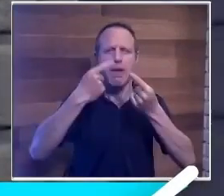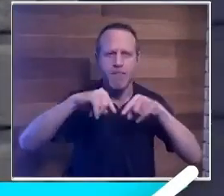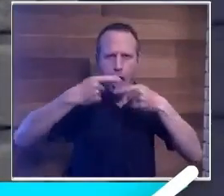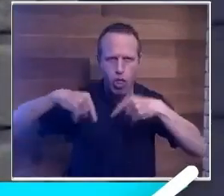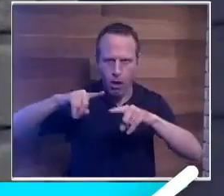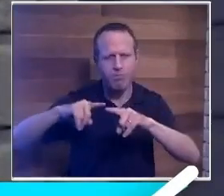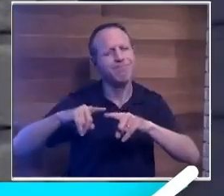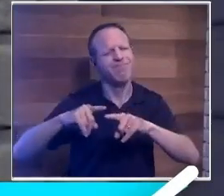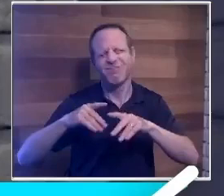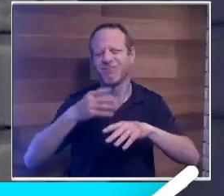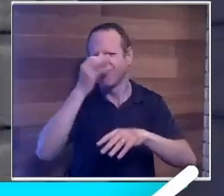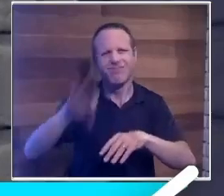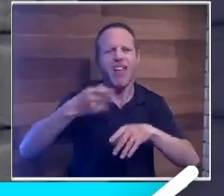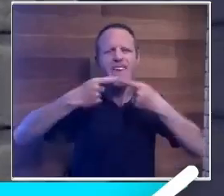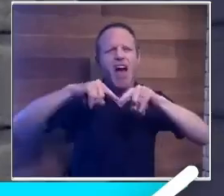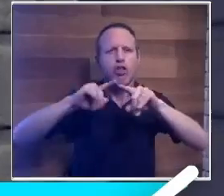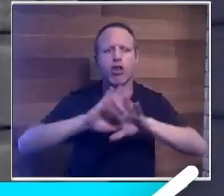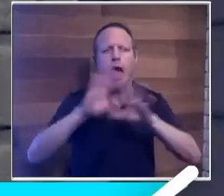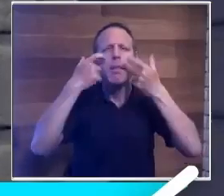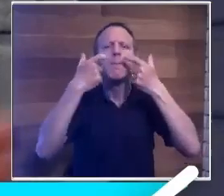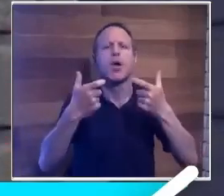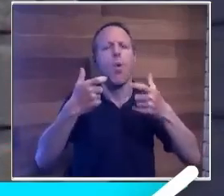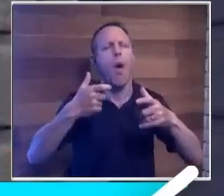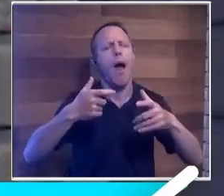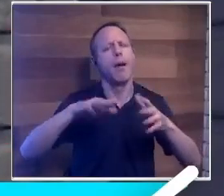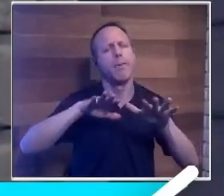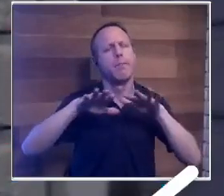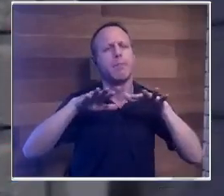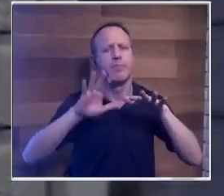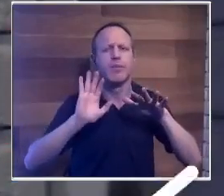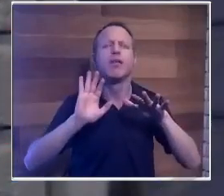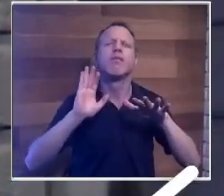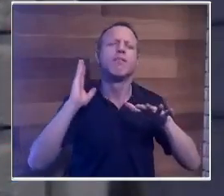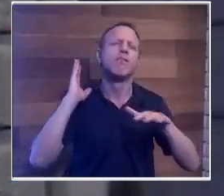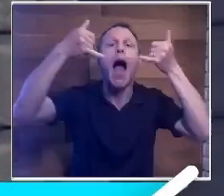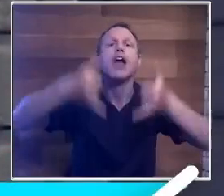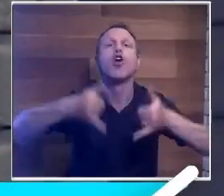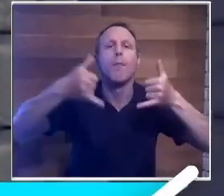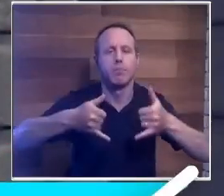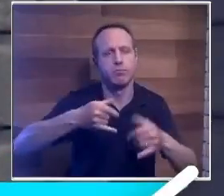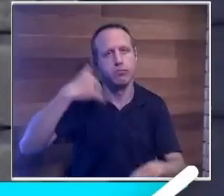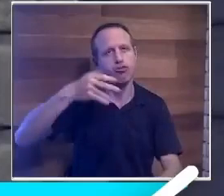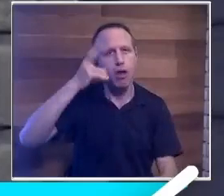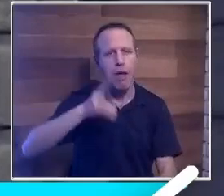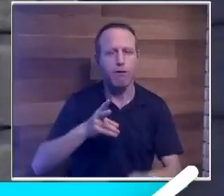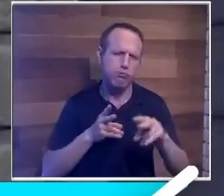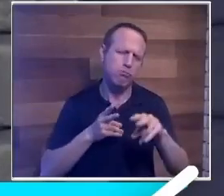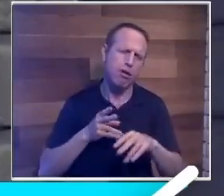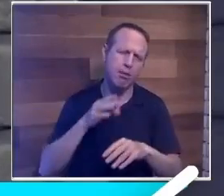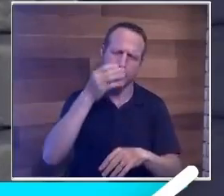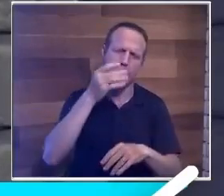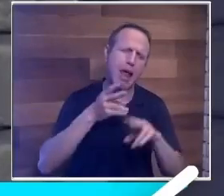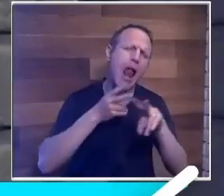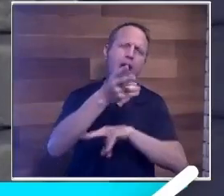רוצה, כאן ידלקו על הוועדות, לא יהיה פיקוח פרלמנטרי, וזה ישר ירוץ למליאה להצבעה. יהיה אפשר לדלג על הכנסת,